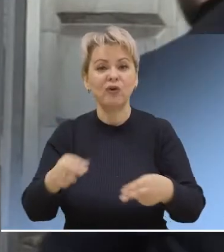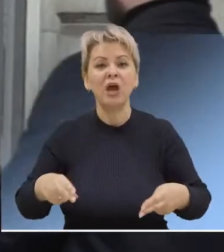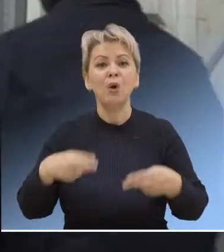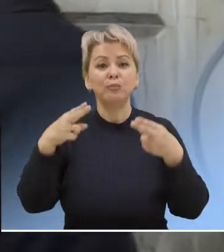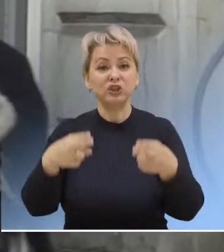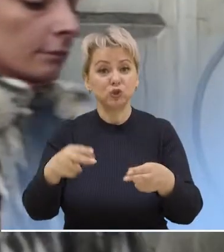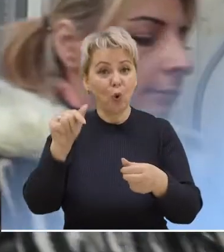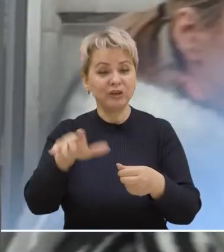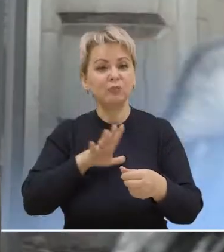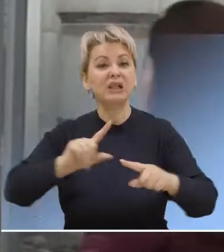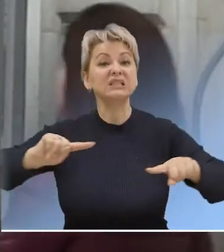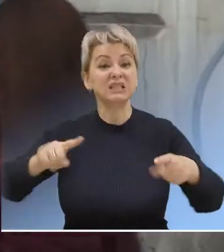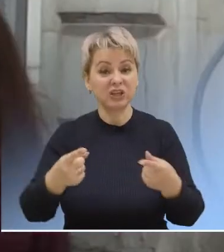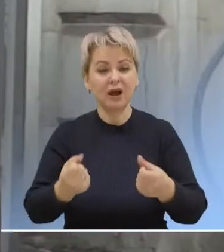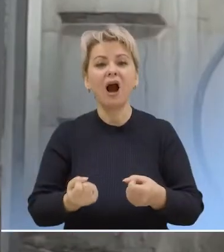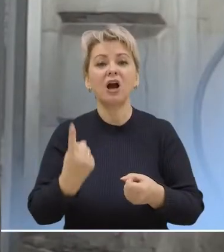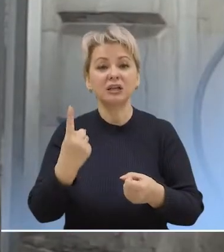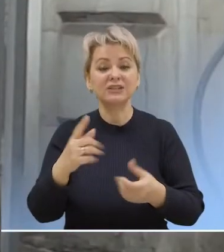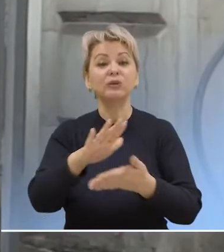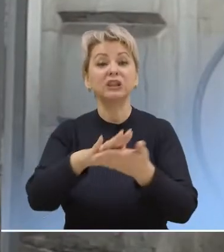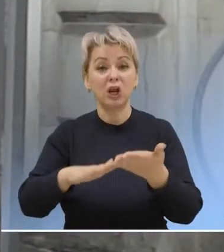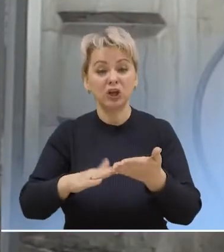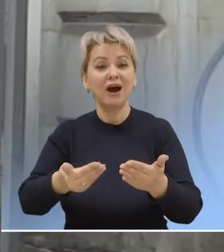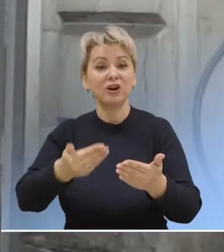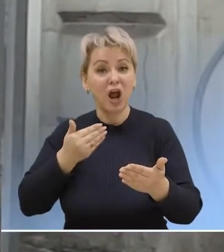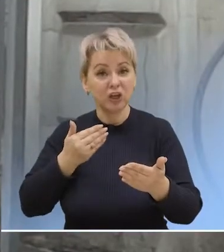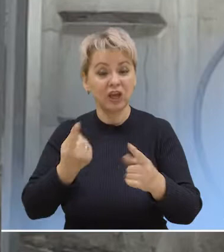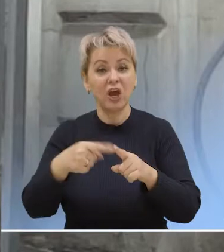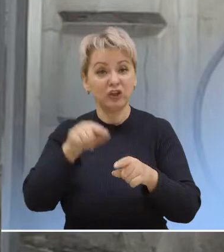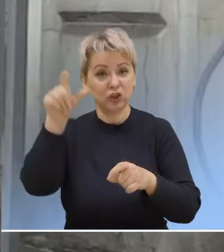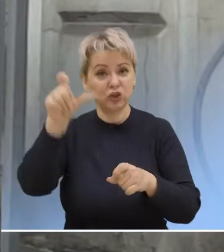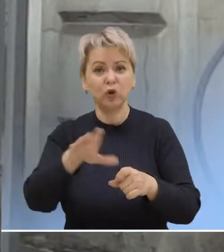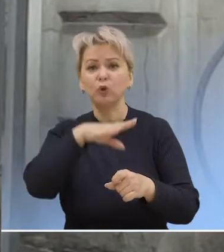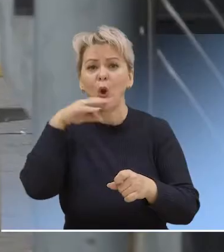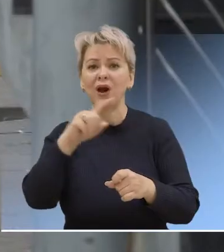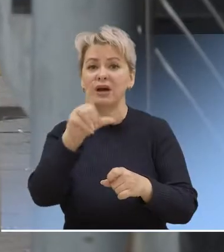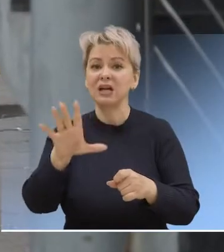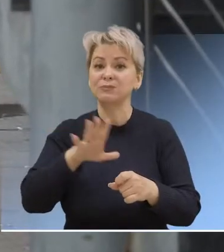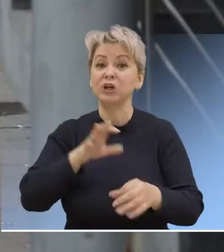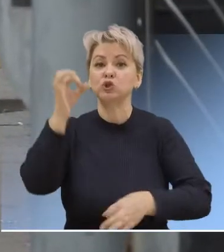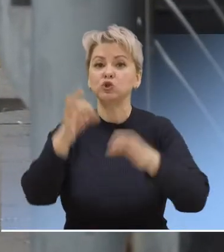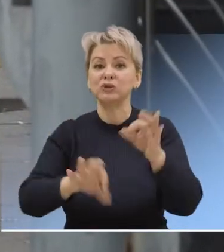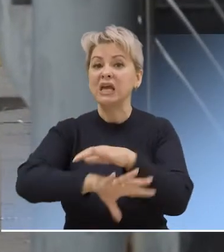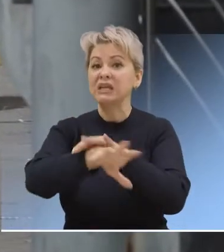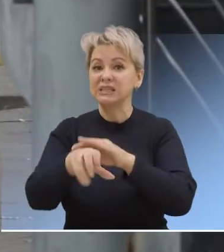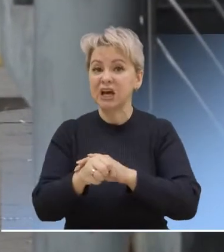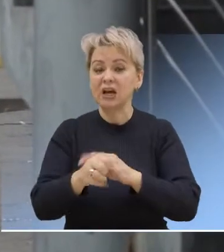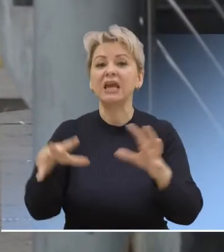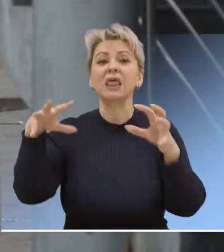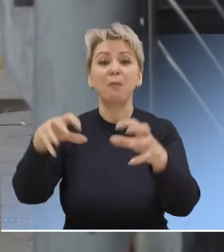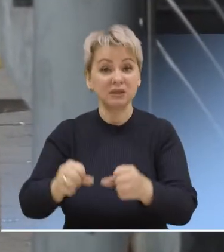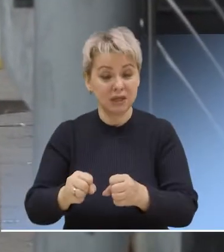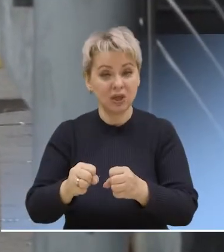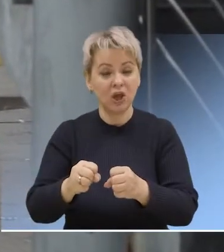часов подозреваемый в грабеже мужчина был задержан. Как оказалось в дальнейшем, ранее подозреваемый неоднократно был судим за кражу